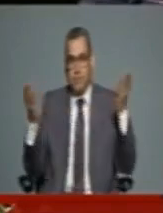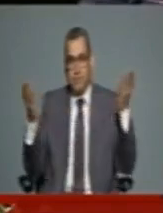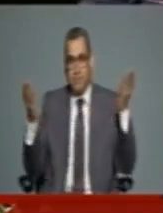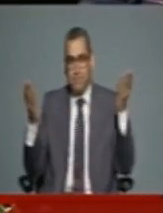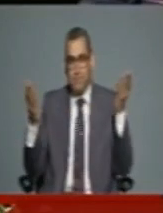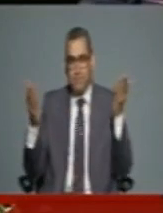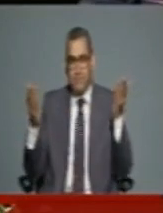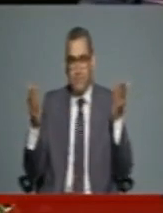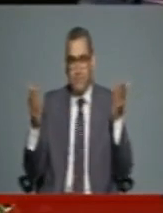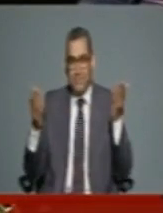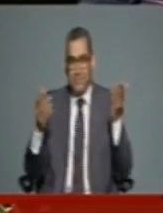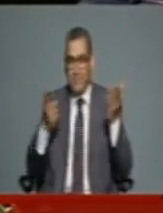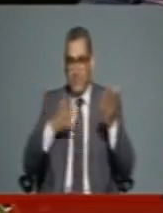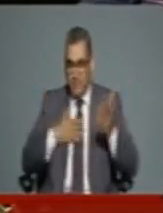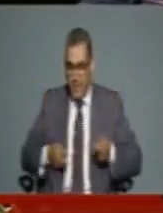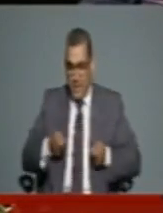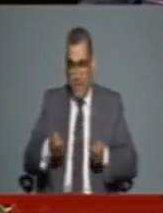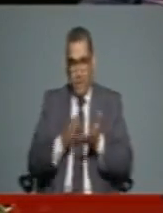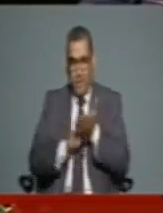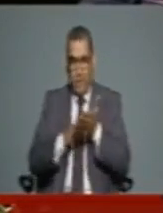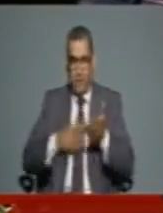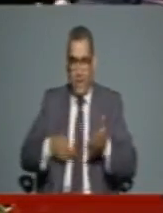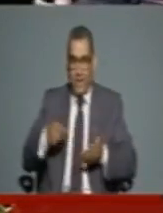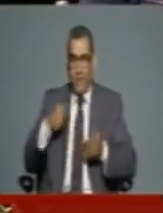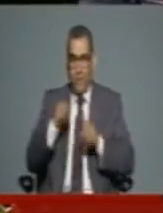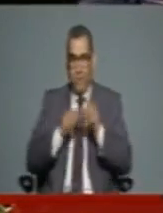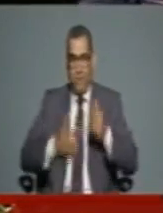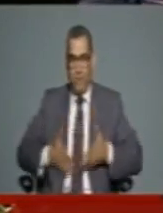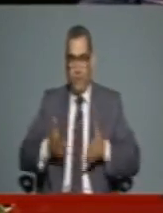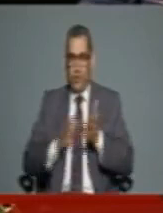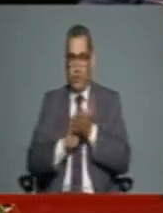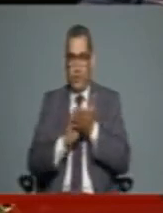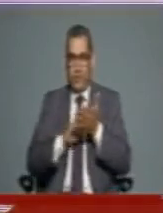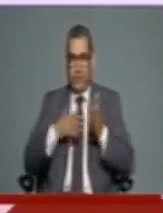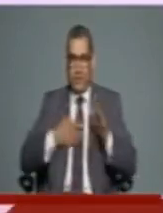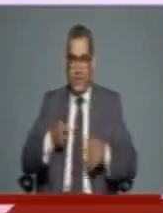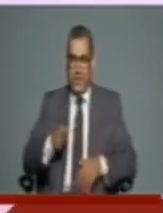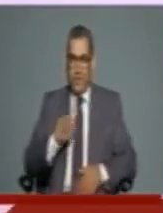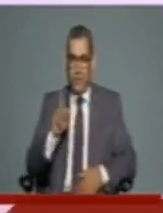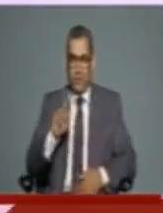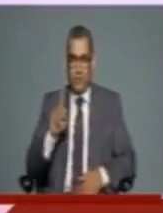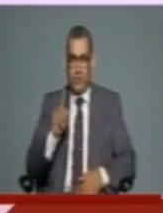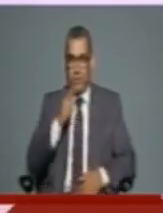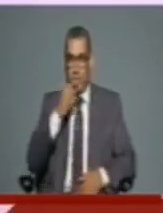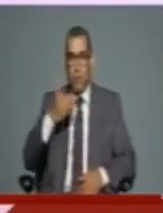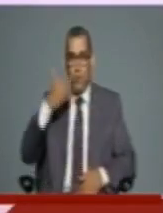مش من عندي، مش من عندي. ثم مستقبل مصر